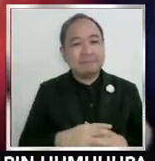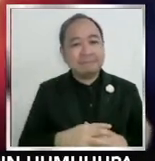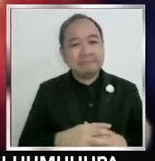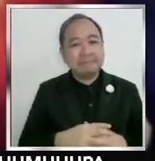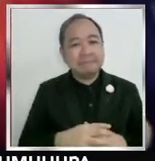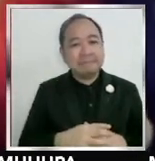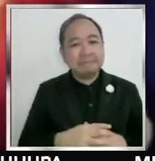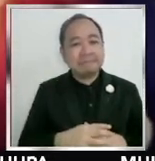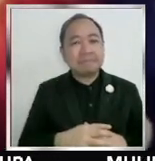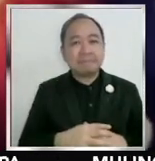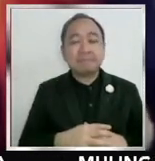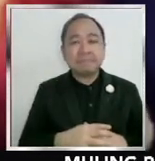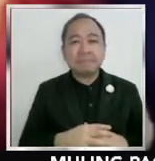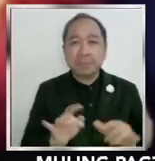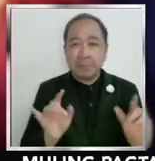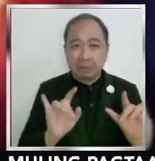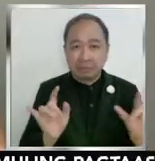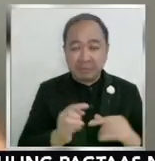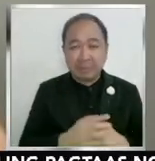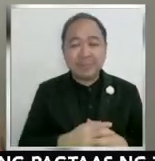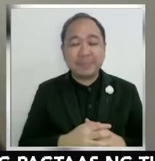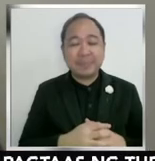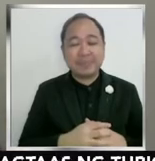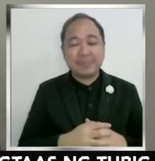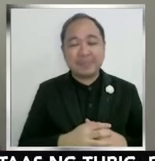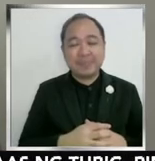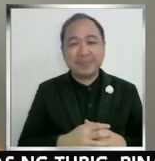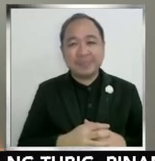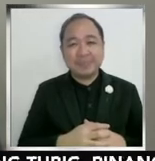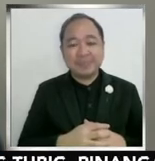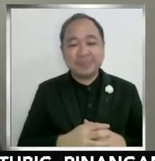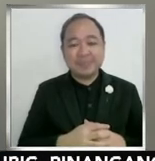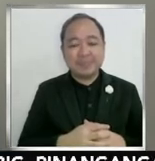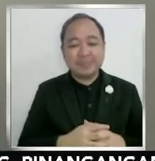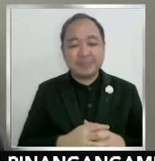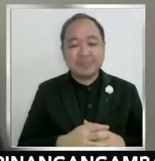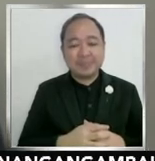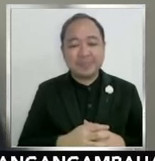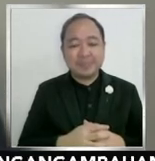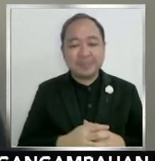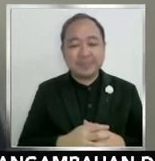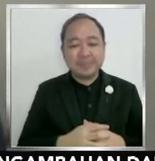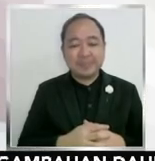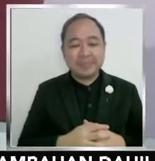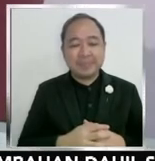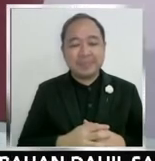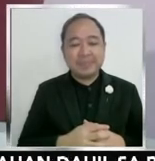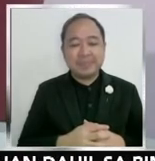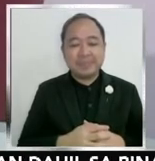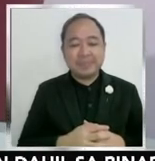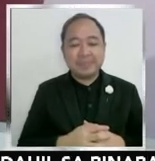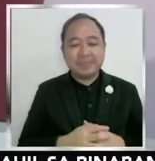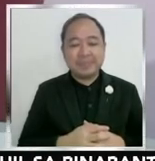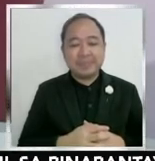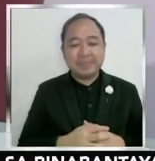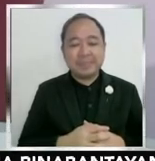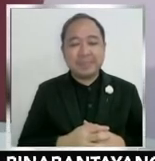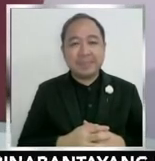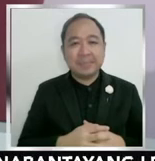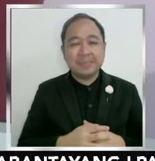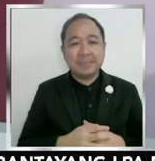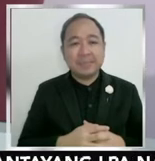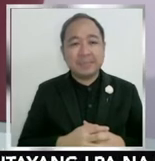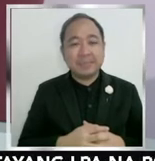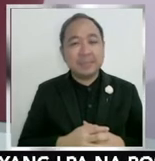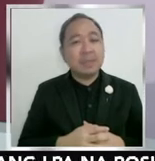Love you. Para sa GMA Integrated News, Oscar Oida, Nakatutok, 24 Horas. Samantala, sa lagay